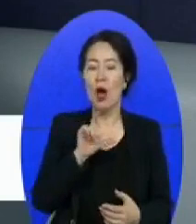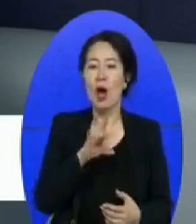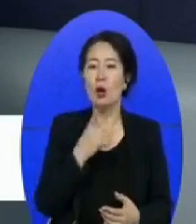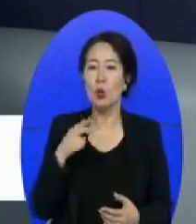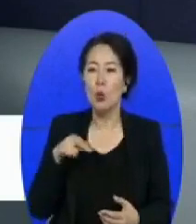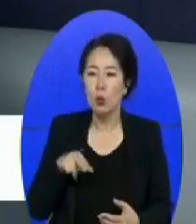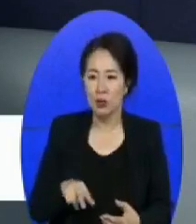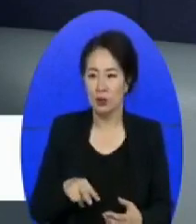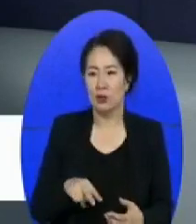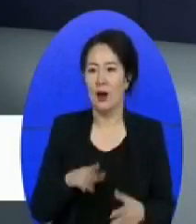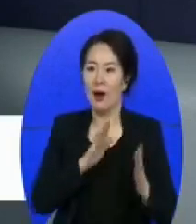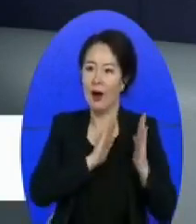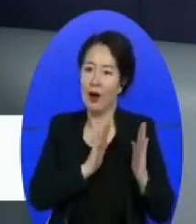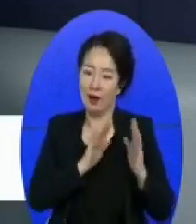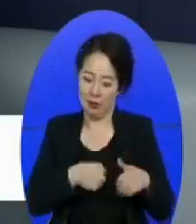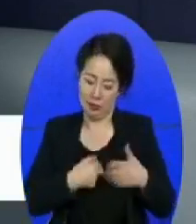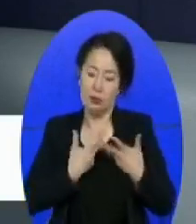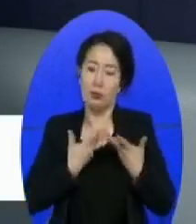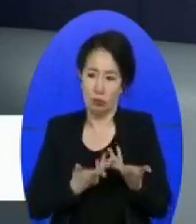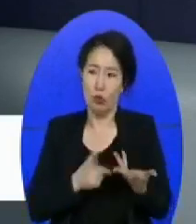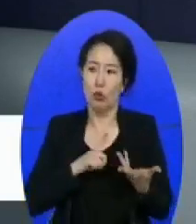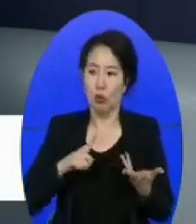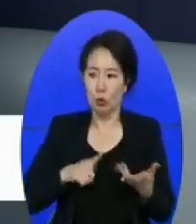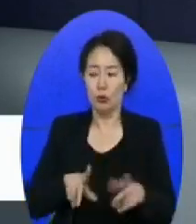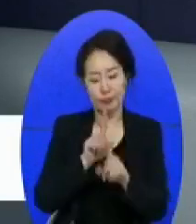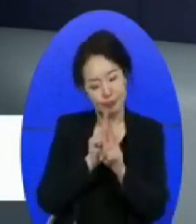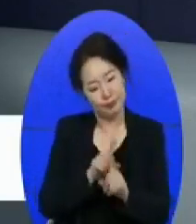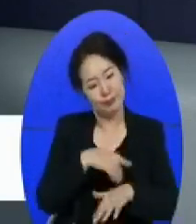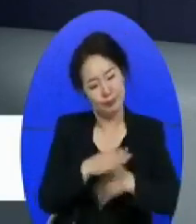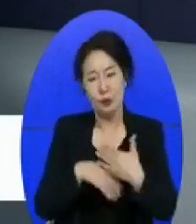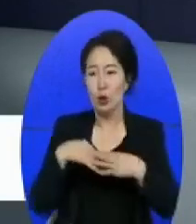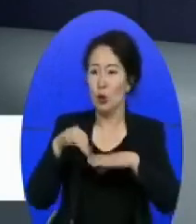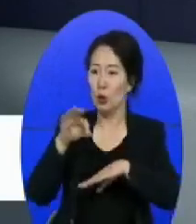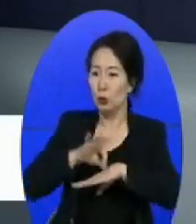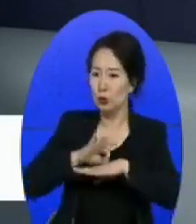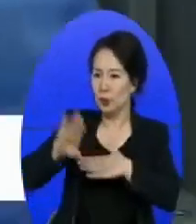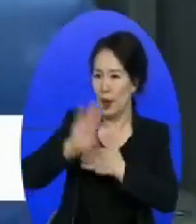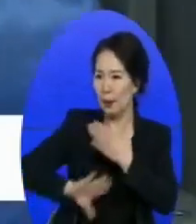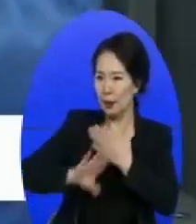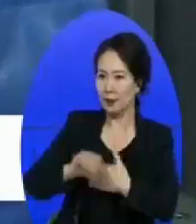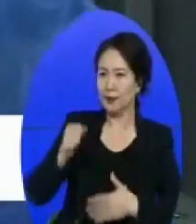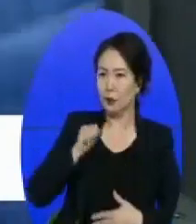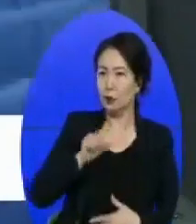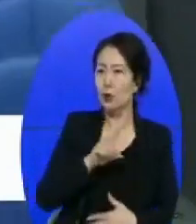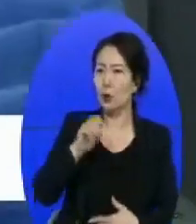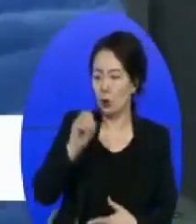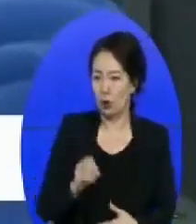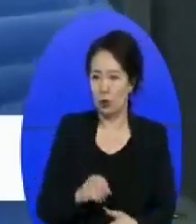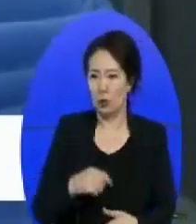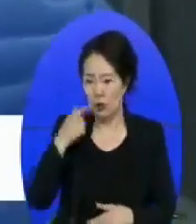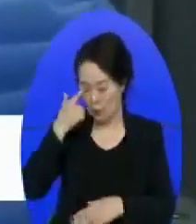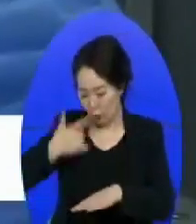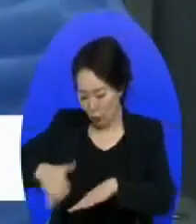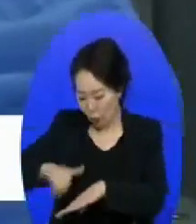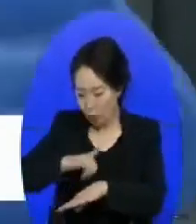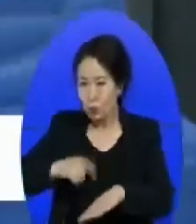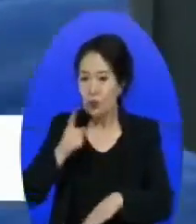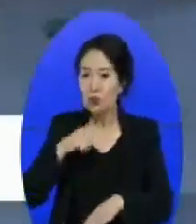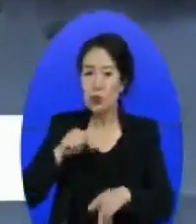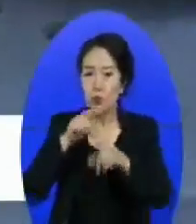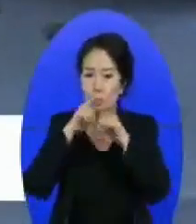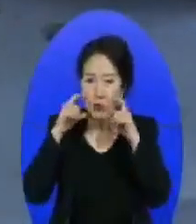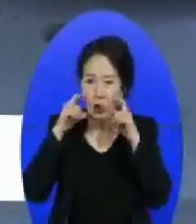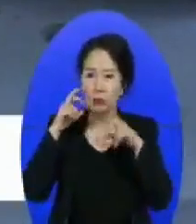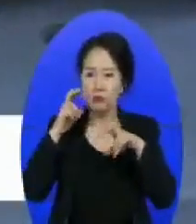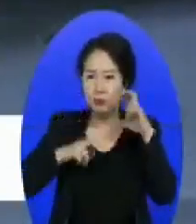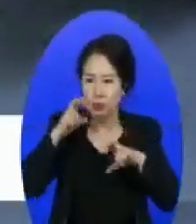одоо хандлагыг бол өөрсөндөө хөвшүүлэх нь бол энэ өвчнөөс бол 100% өрчин сэргийлж чадна. Манай улсад нэг удаагийн амны хаалт үйлдвэрлэж байгаа